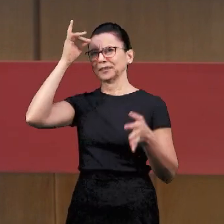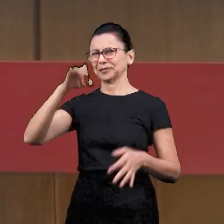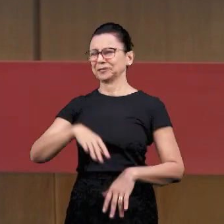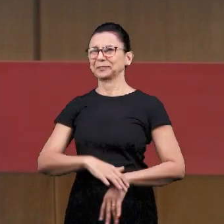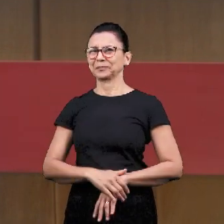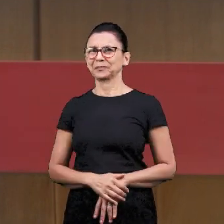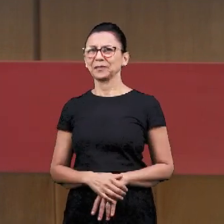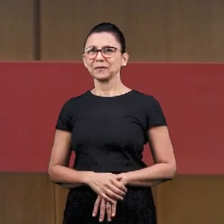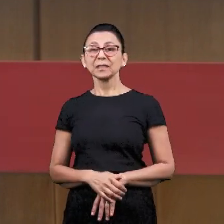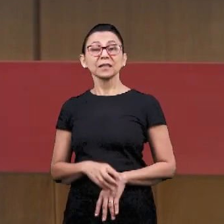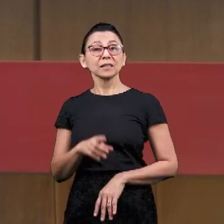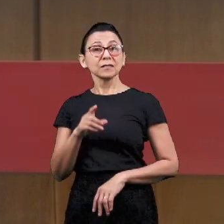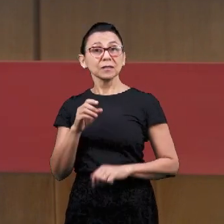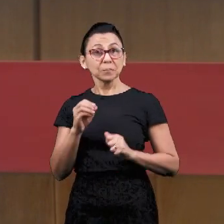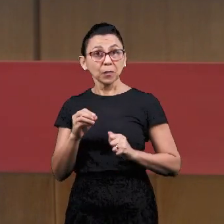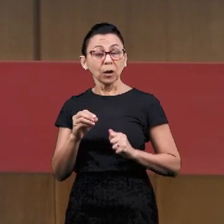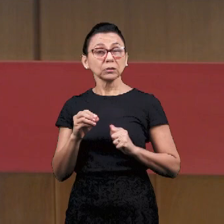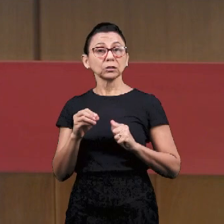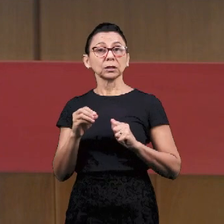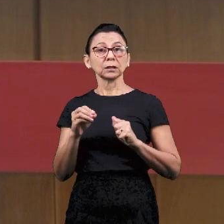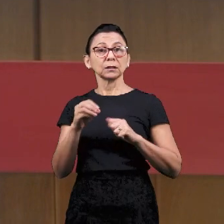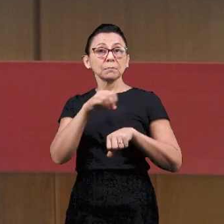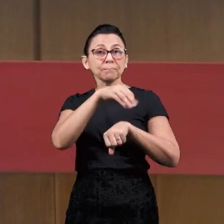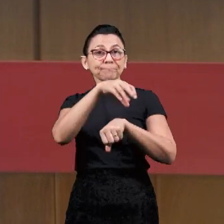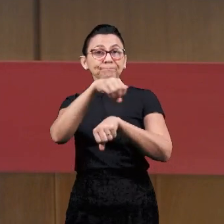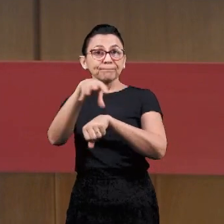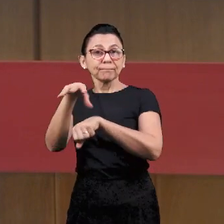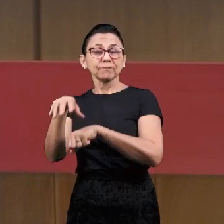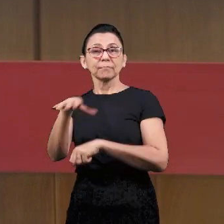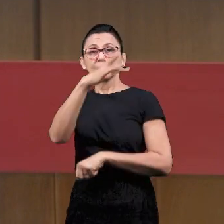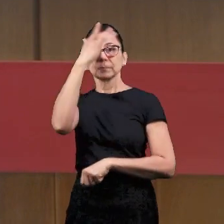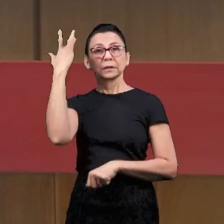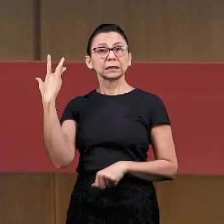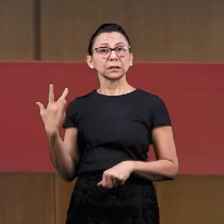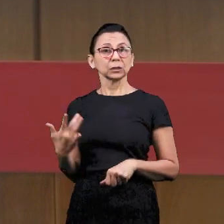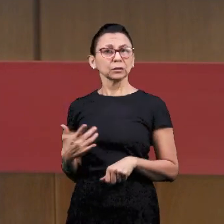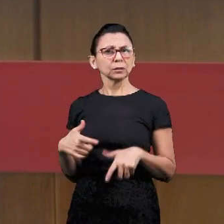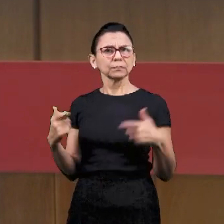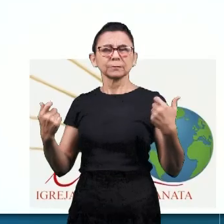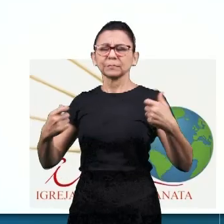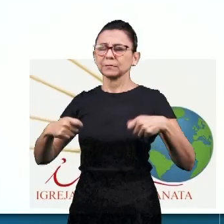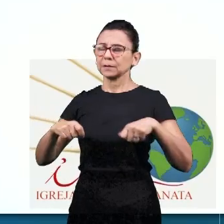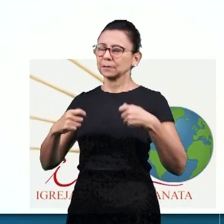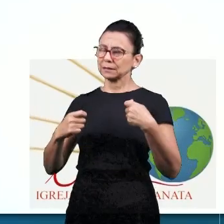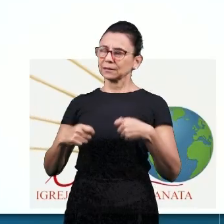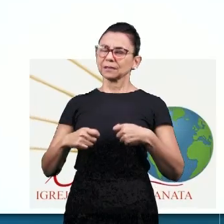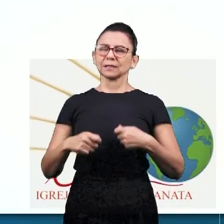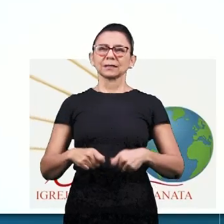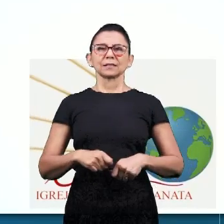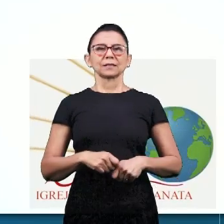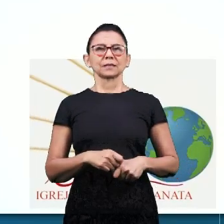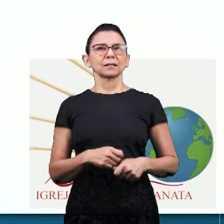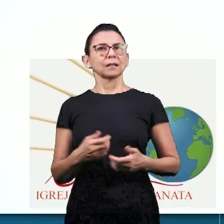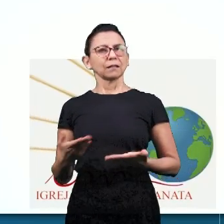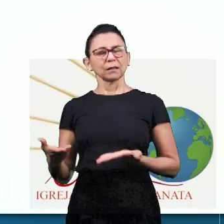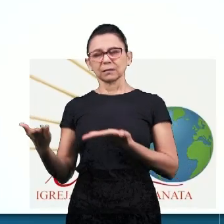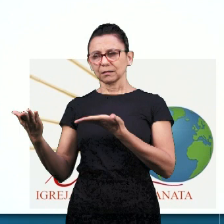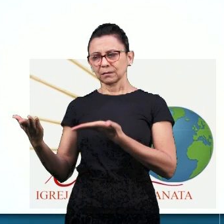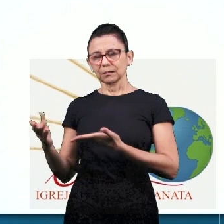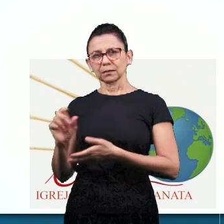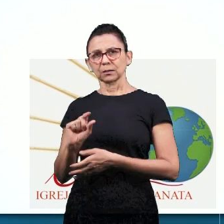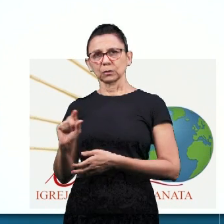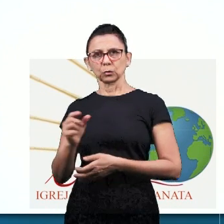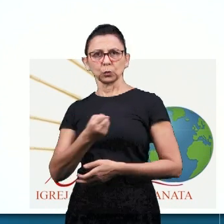tête ce numéro de téléphone, parce que vous pouvez passer ce numéro aux gens qui ont besoin. Ce numéro, c'est pour répondre